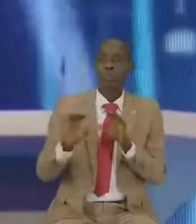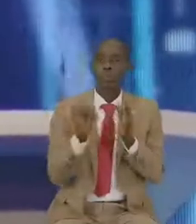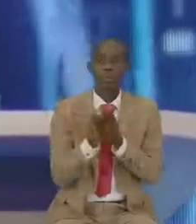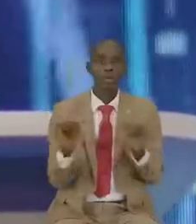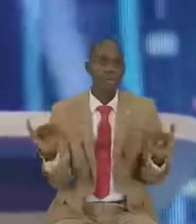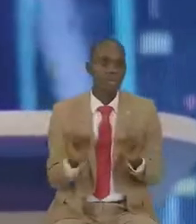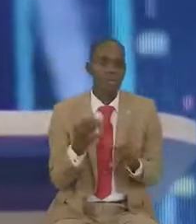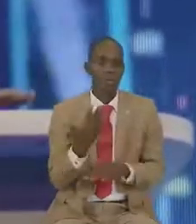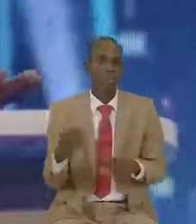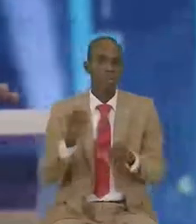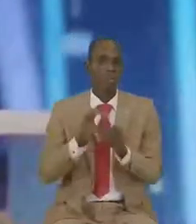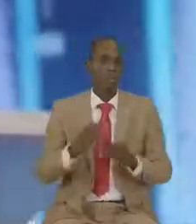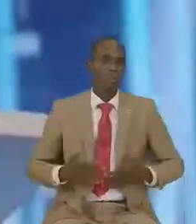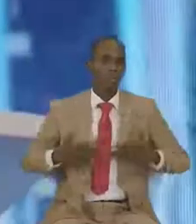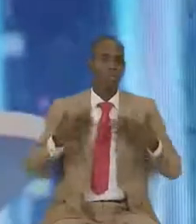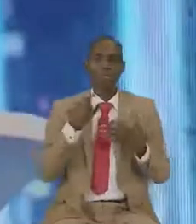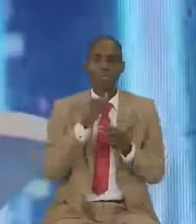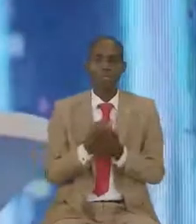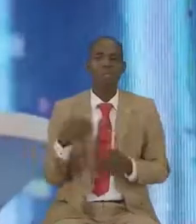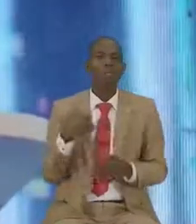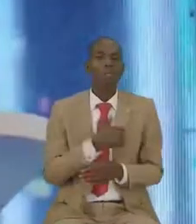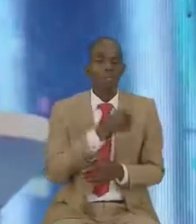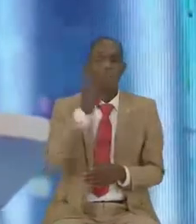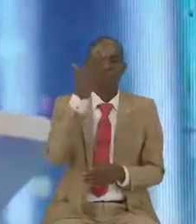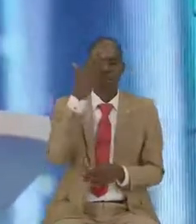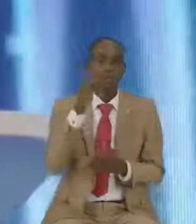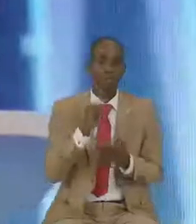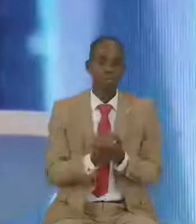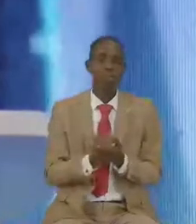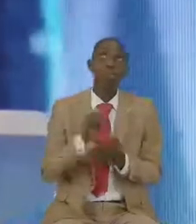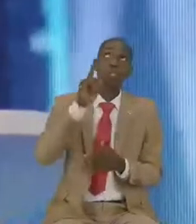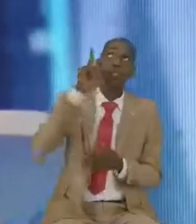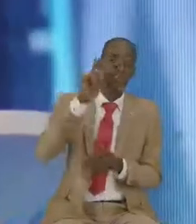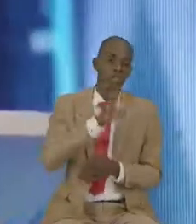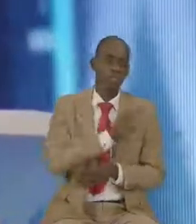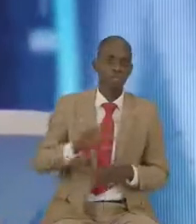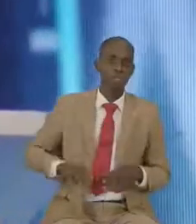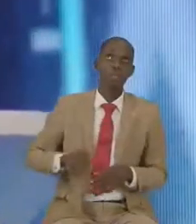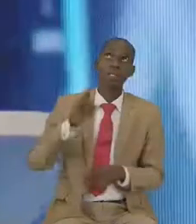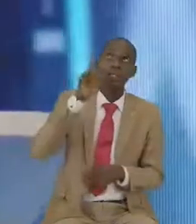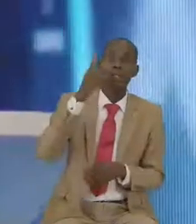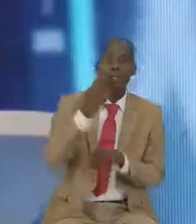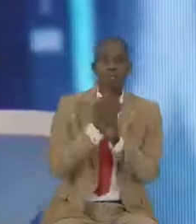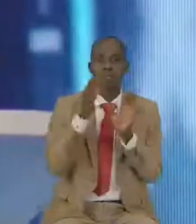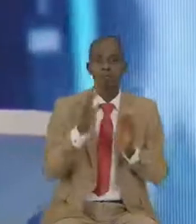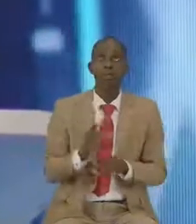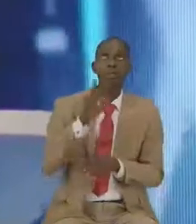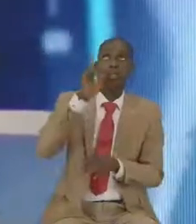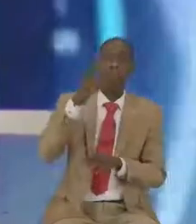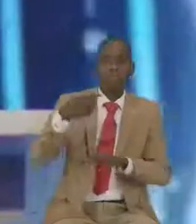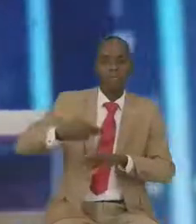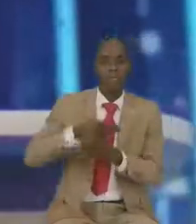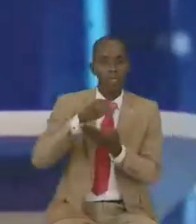tu es venu, et tu veux qu'il fasse cela dans ta vie. Et dit, nous savons, il s'est dit que, oh, vous le